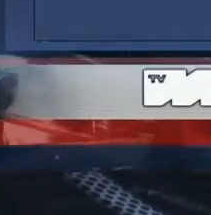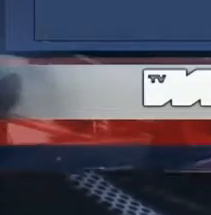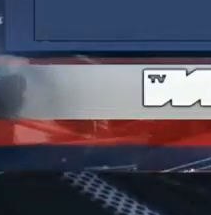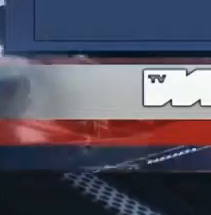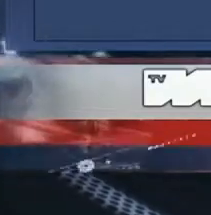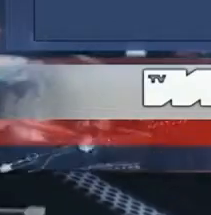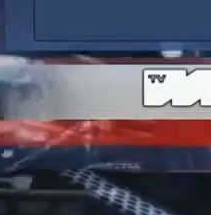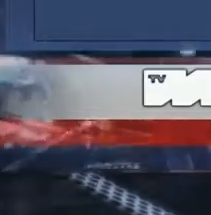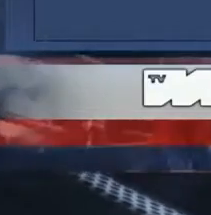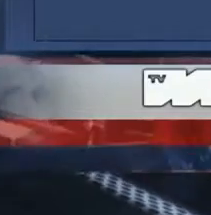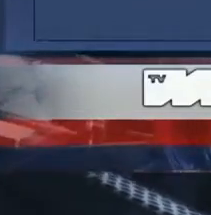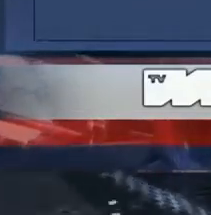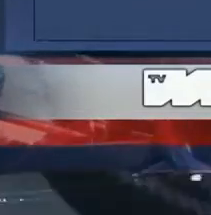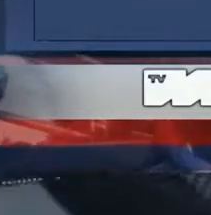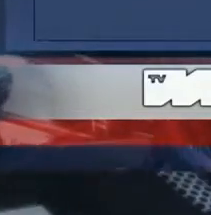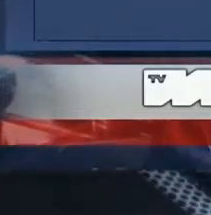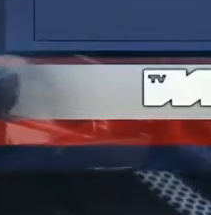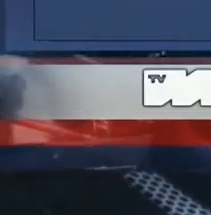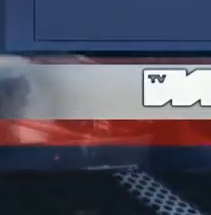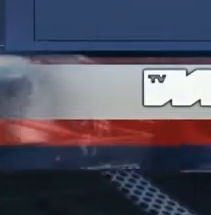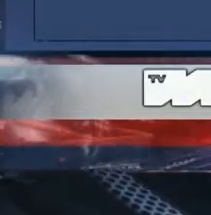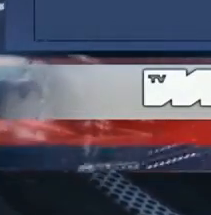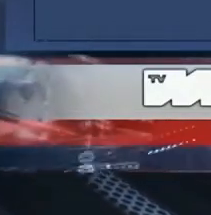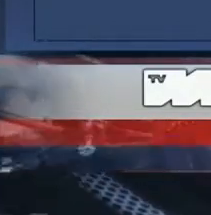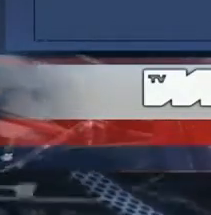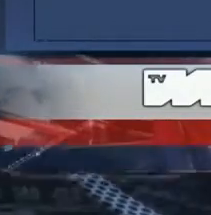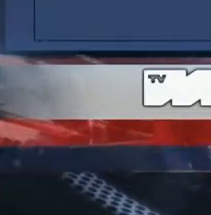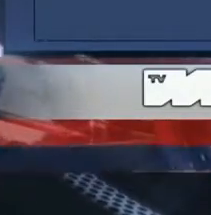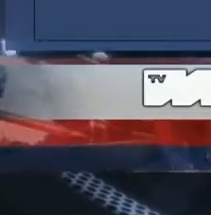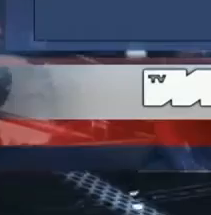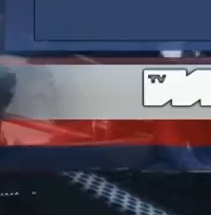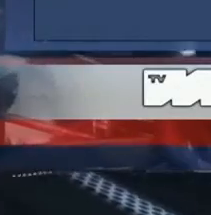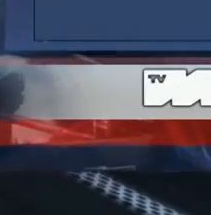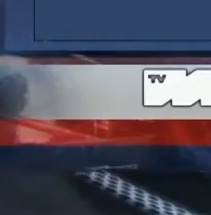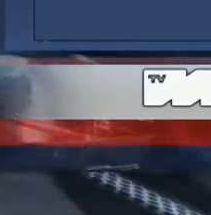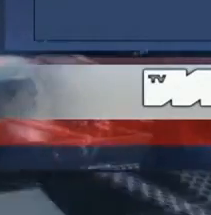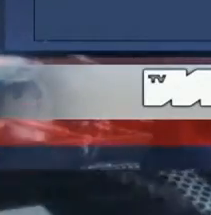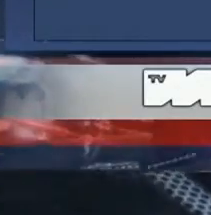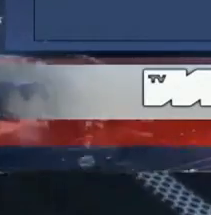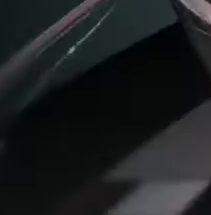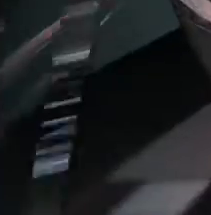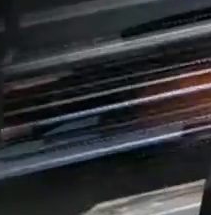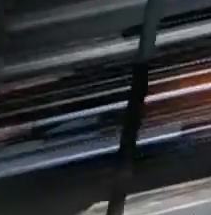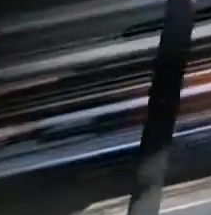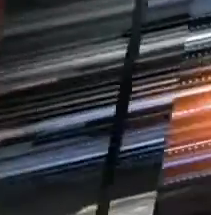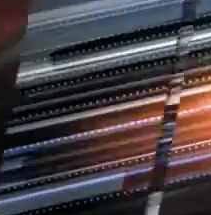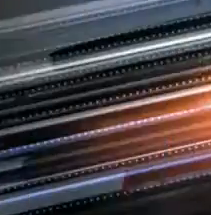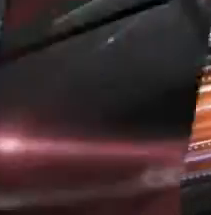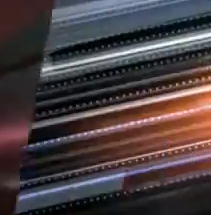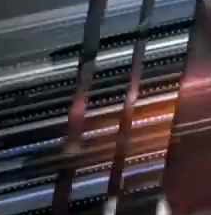Orinasa dimy amby telopolo amin'nyzato no nisitraka ny fampindramam-bola miarina tato anatiny telo herinandro.